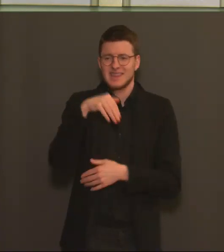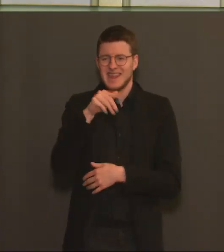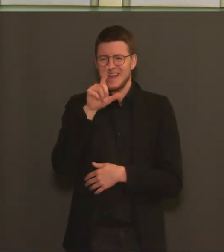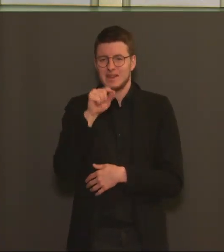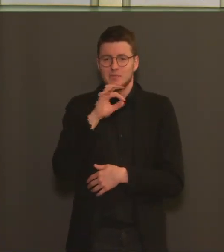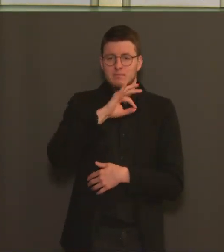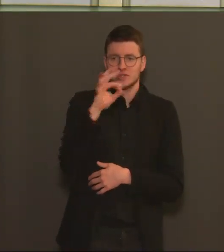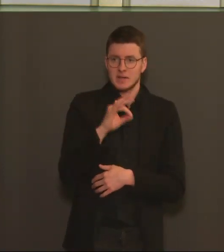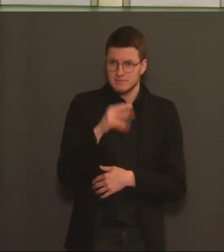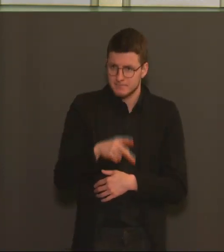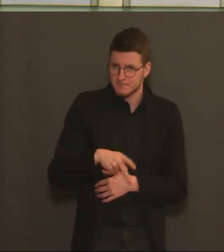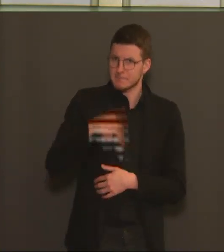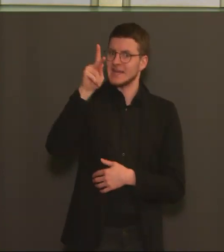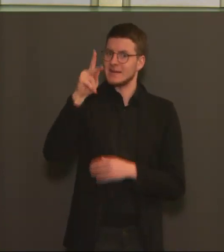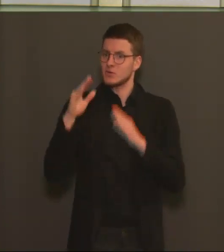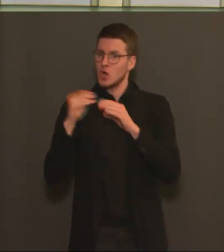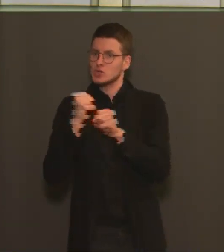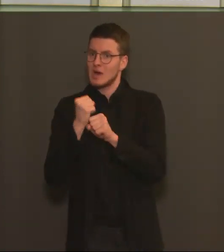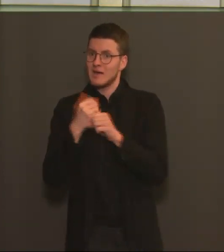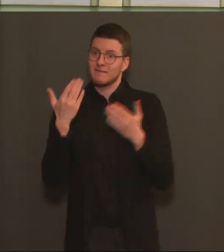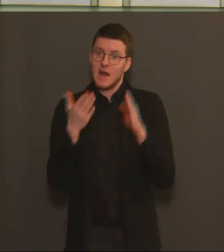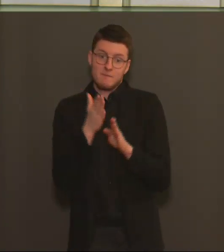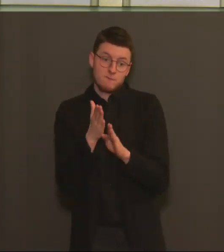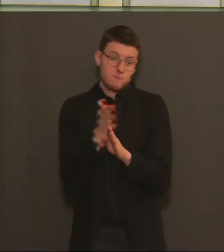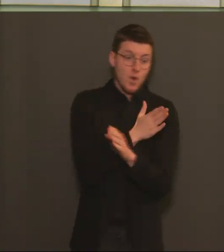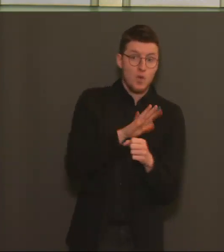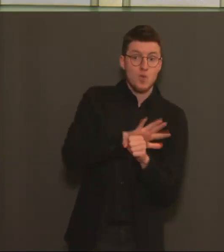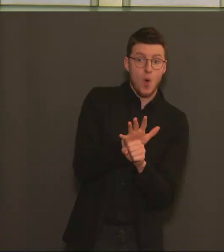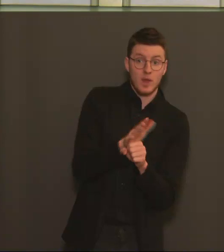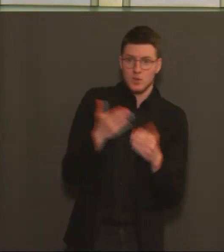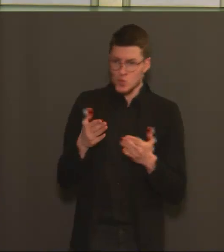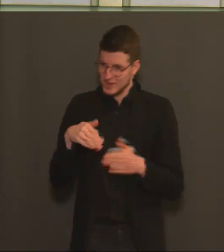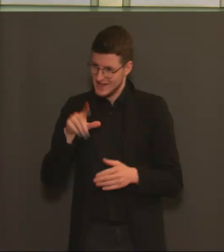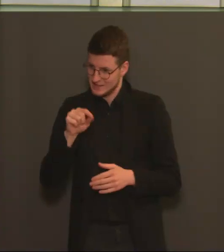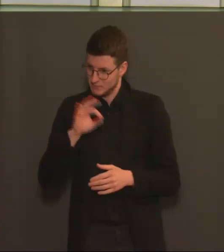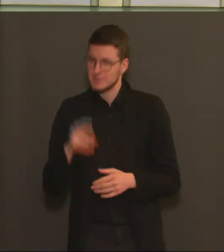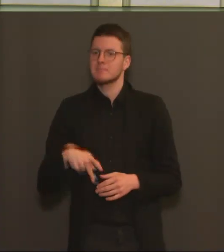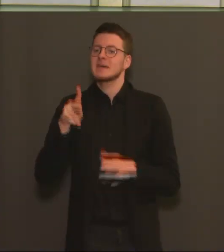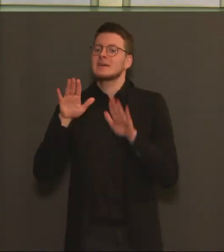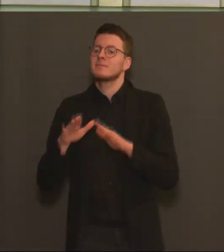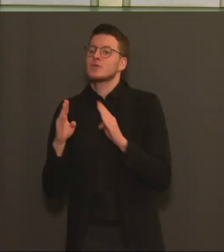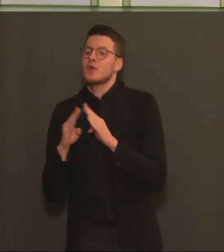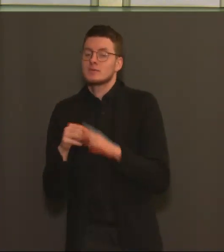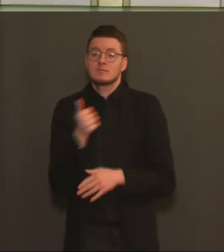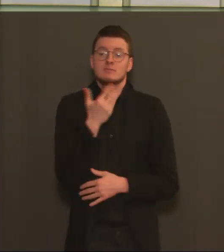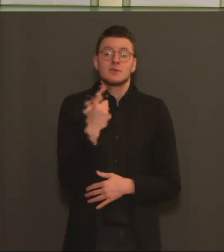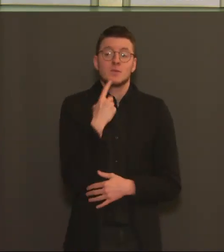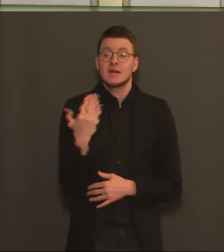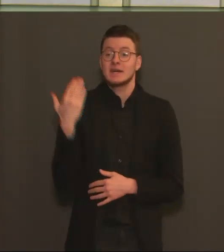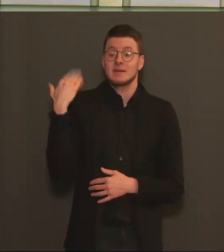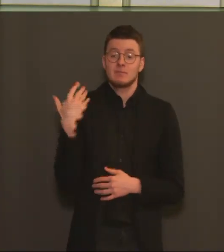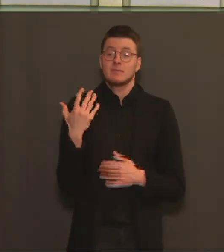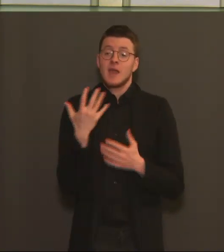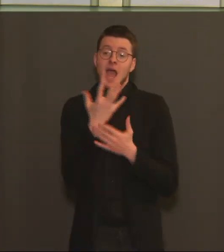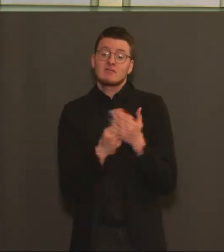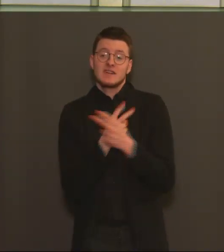meer van thuis uit dan in normale tijden. Enkele weken terug, tussen de herfst en de